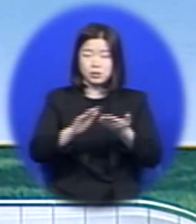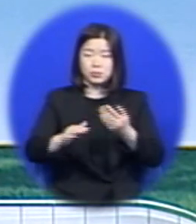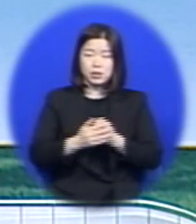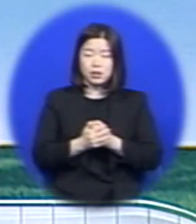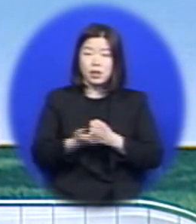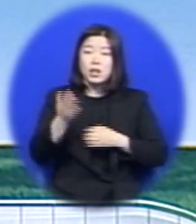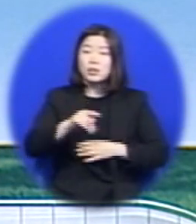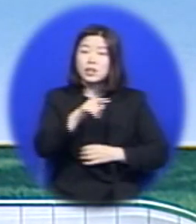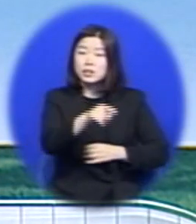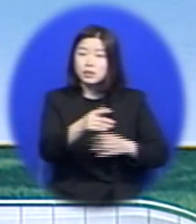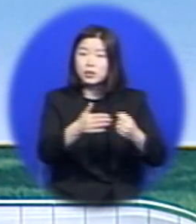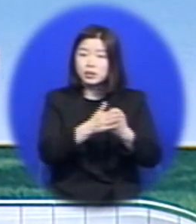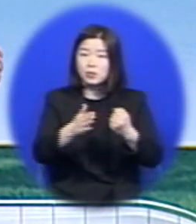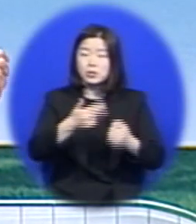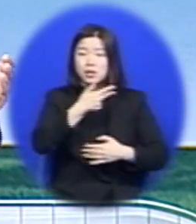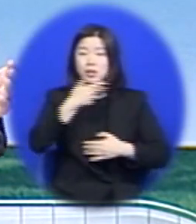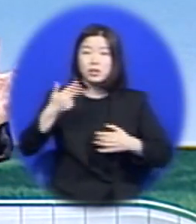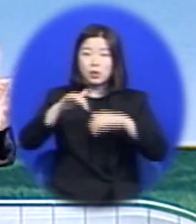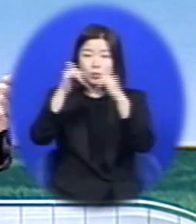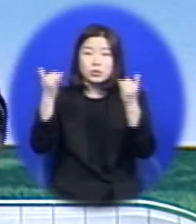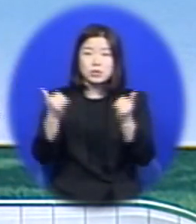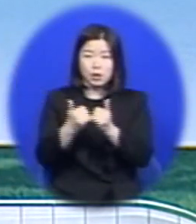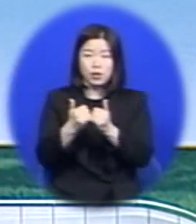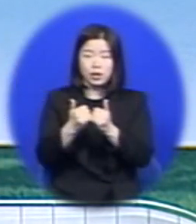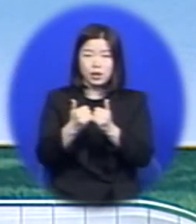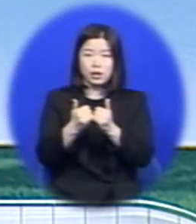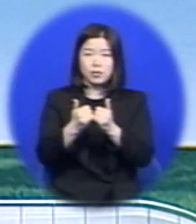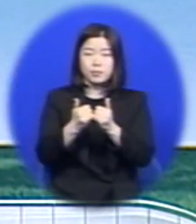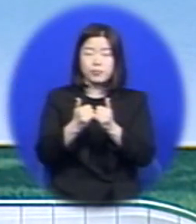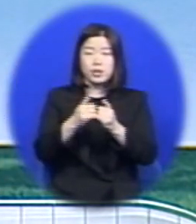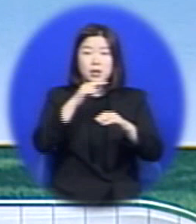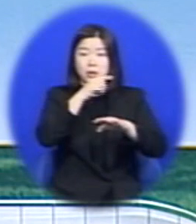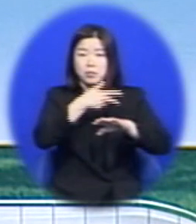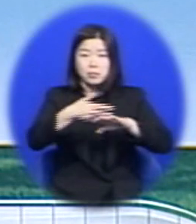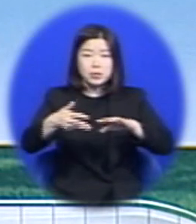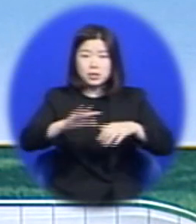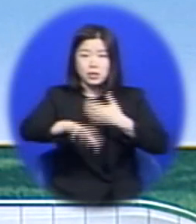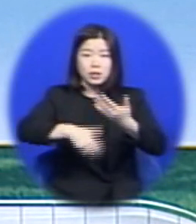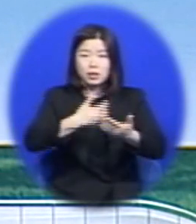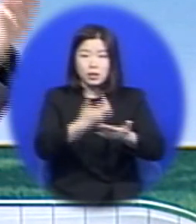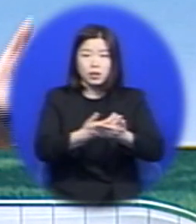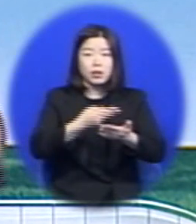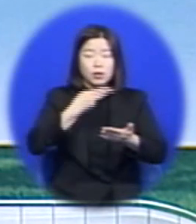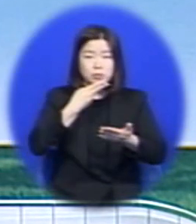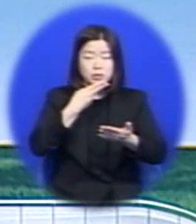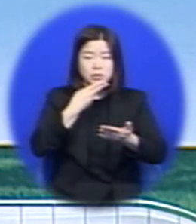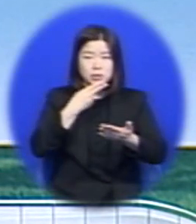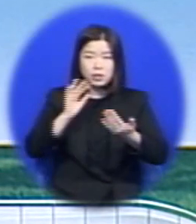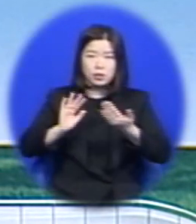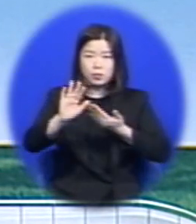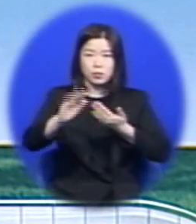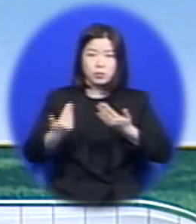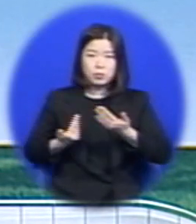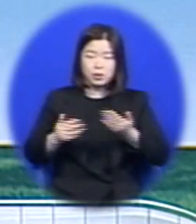그런데 그것 때문에 영국 사회가 유혈혁명을 거치지 않고 근대화됐습니다.